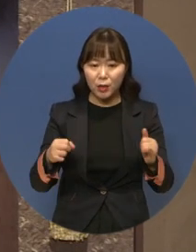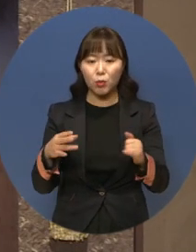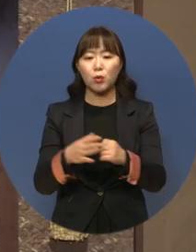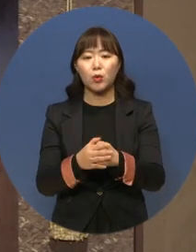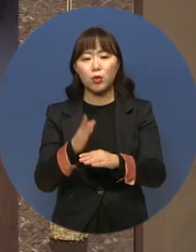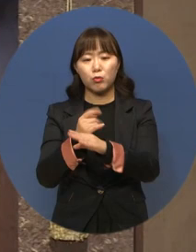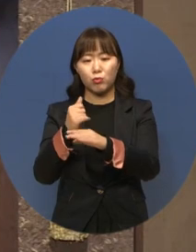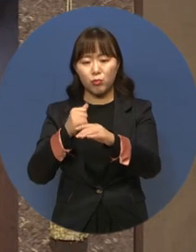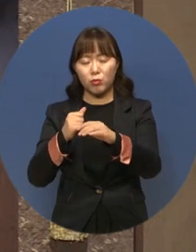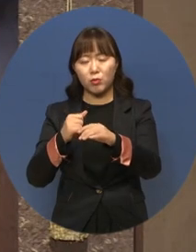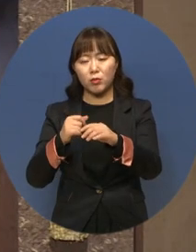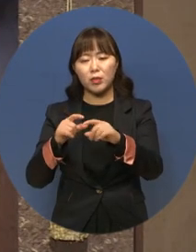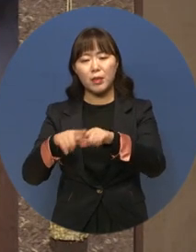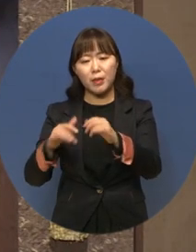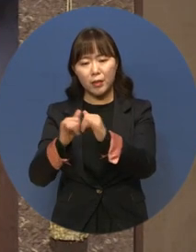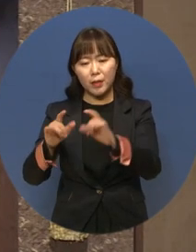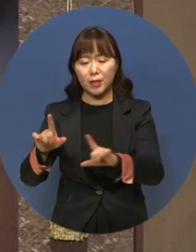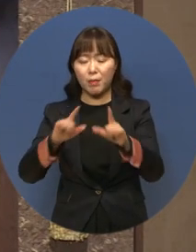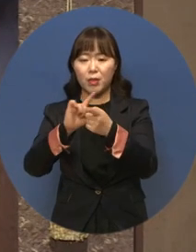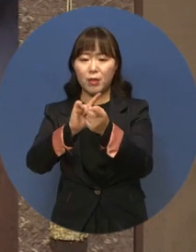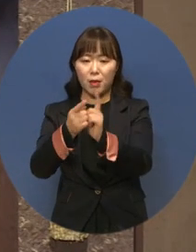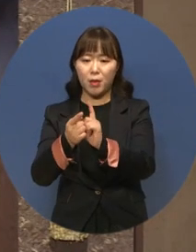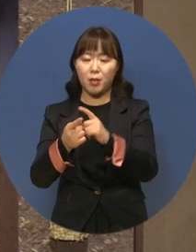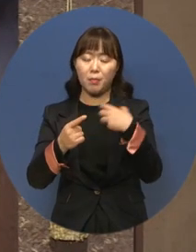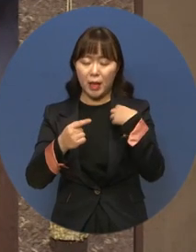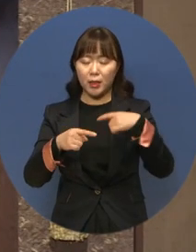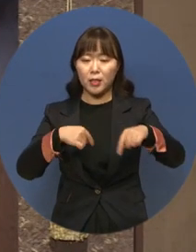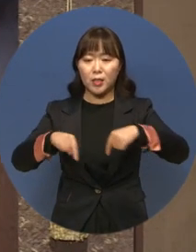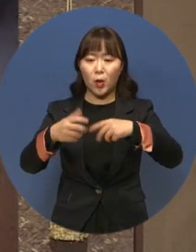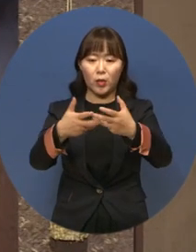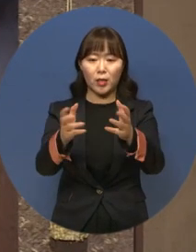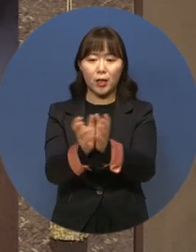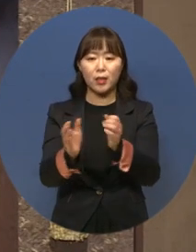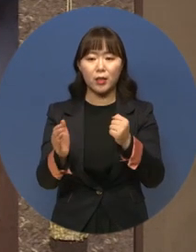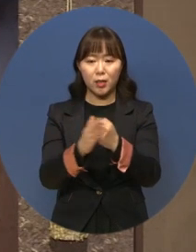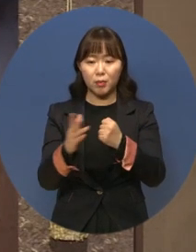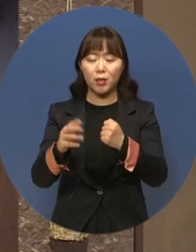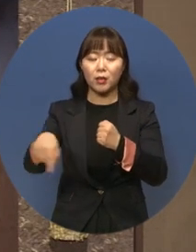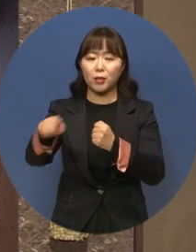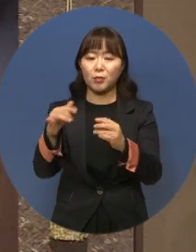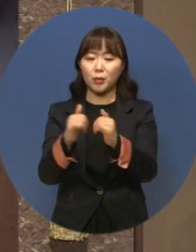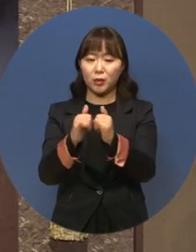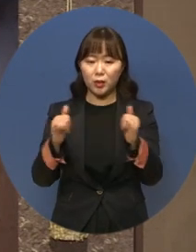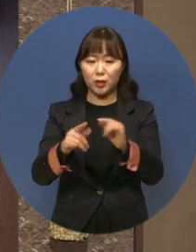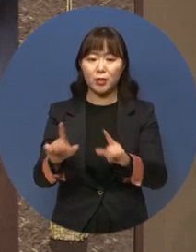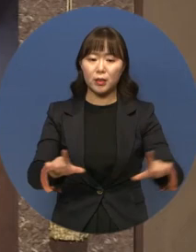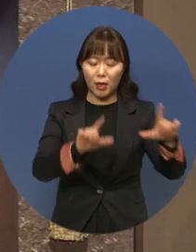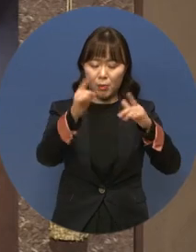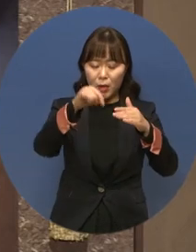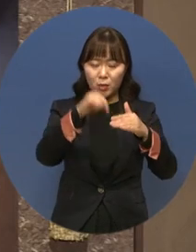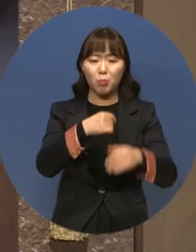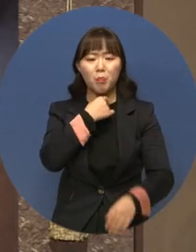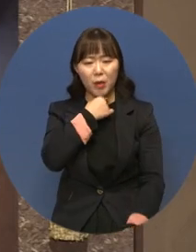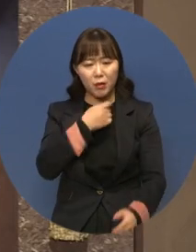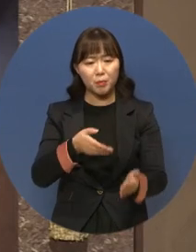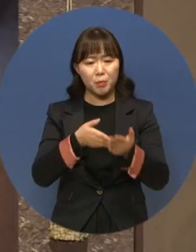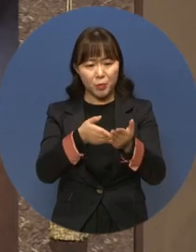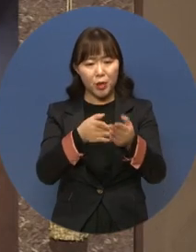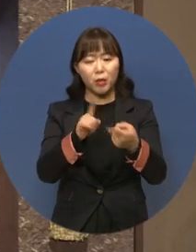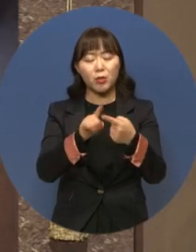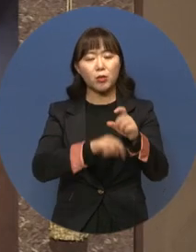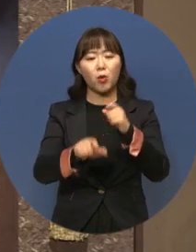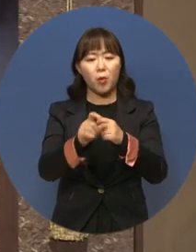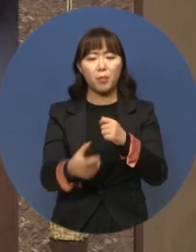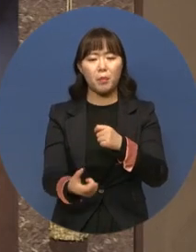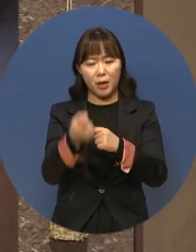중소서민의 삶을 대변하고 있는 정당이다 네. 보니 그분들이 그 삶 안에서 요구하는 것들을 더